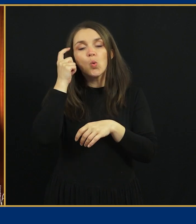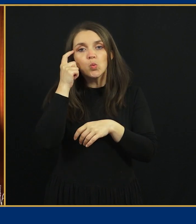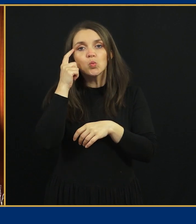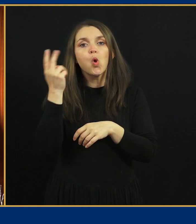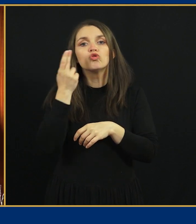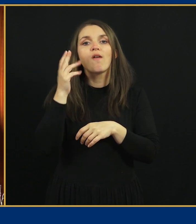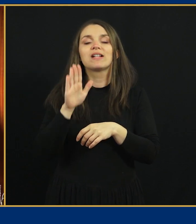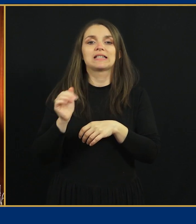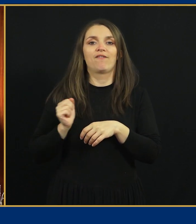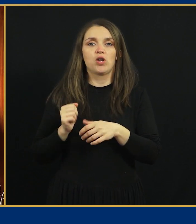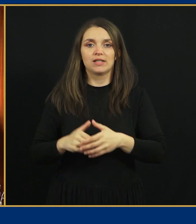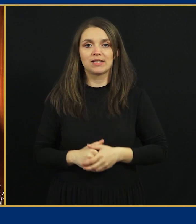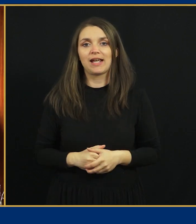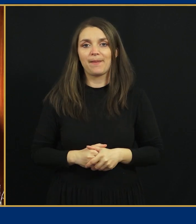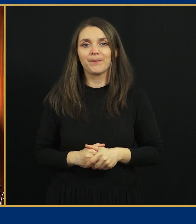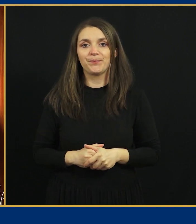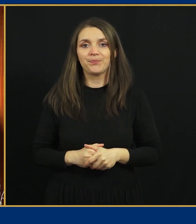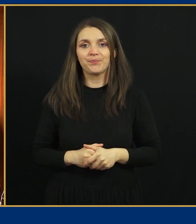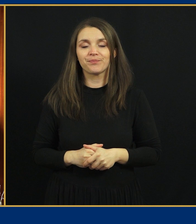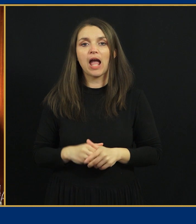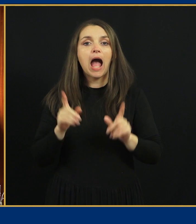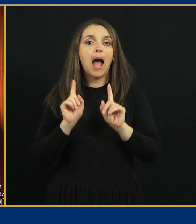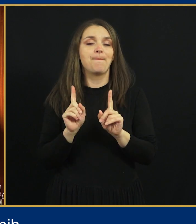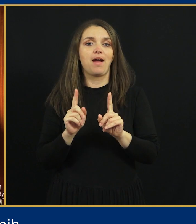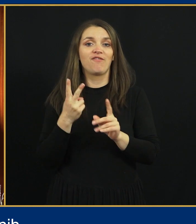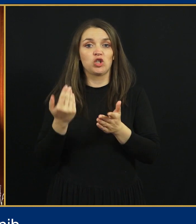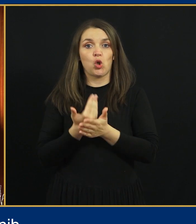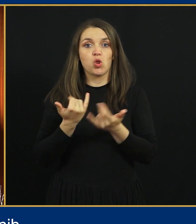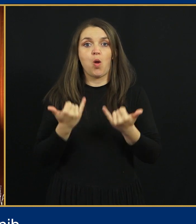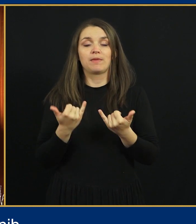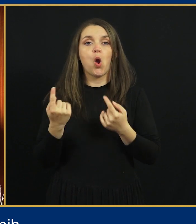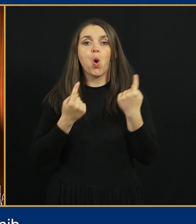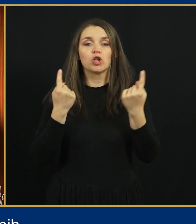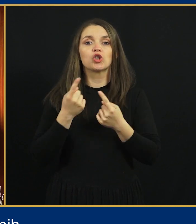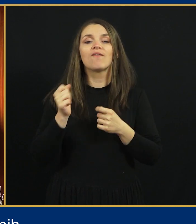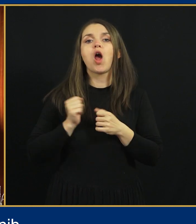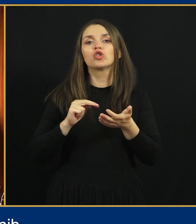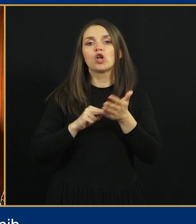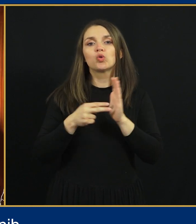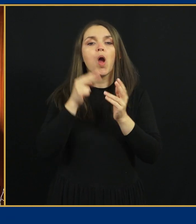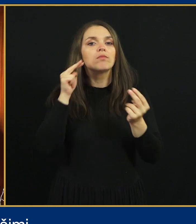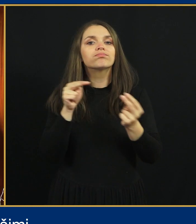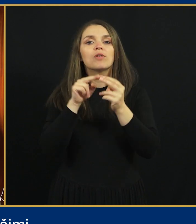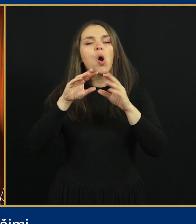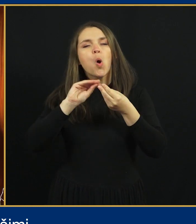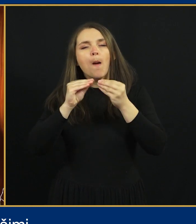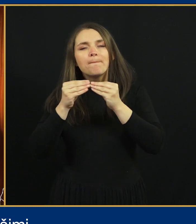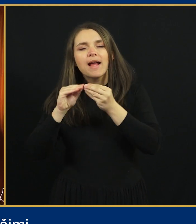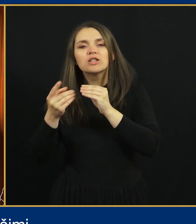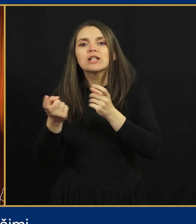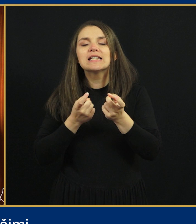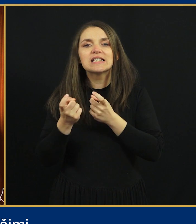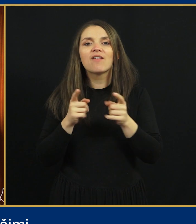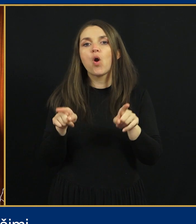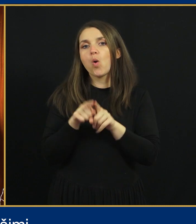voditeljsko kulturo Slovenske vojske. Vendar pa je v sodobnih okoliščinah vojaška stroka soočena s